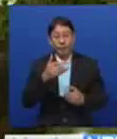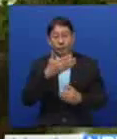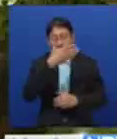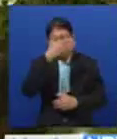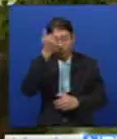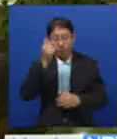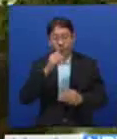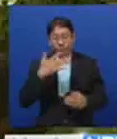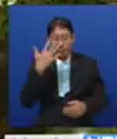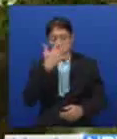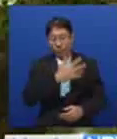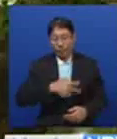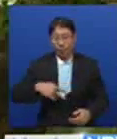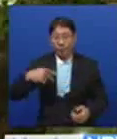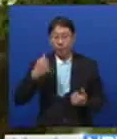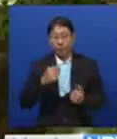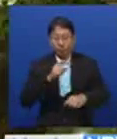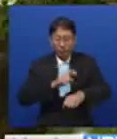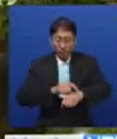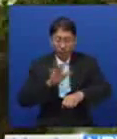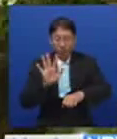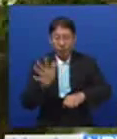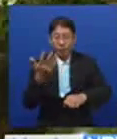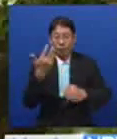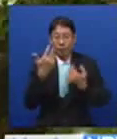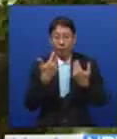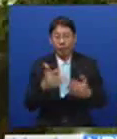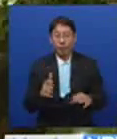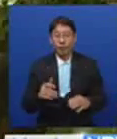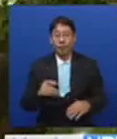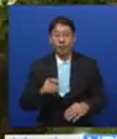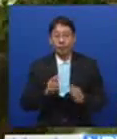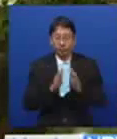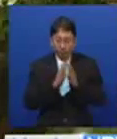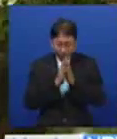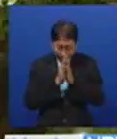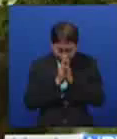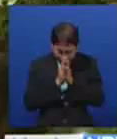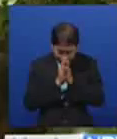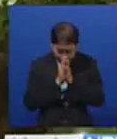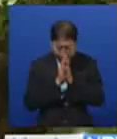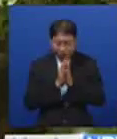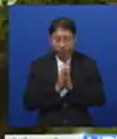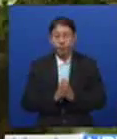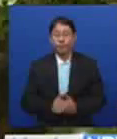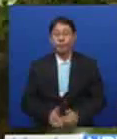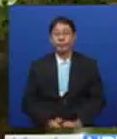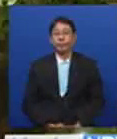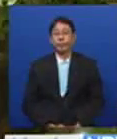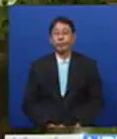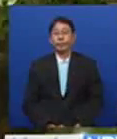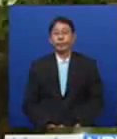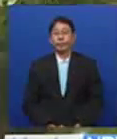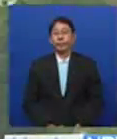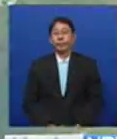าสุขภาพกันด้วยนะคะวันนี้หมดเวลาของพวกเราแล้วค่ะดิฉันลาไปก่อนสวัสดีค่ะ